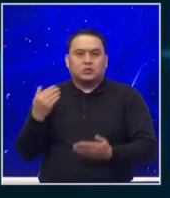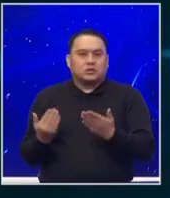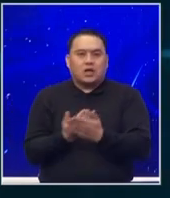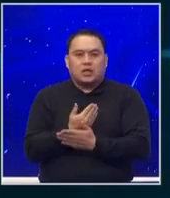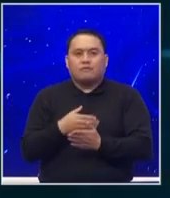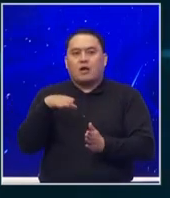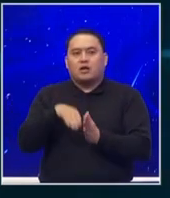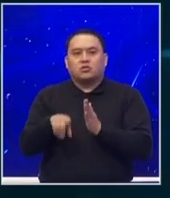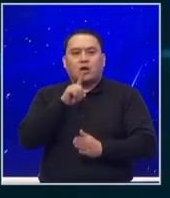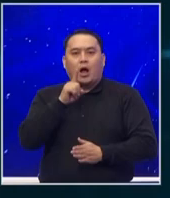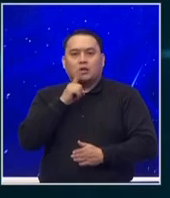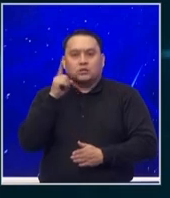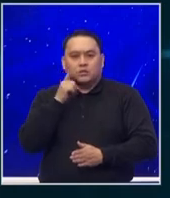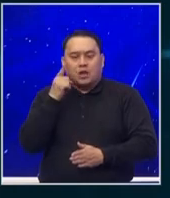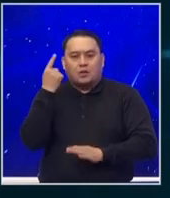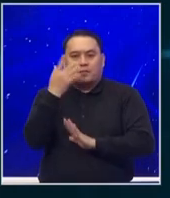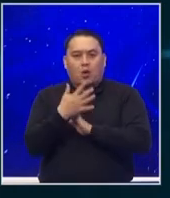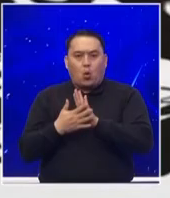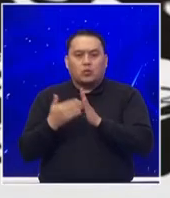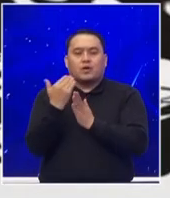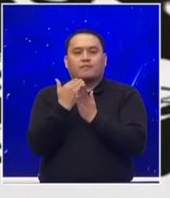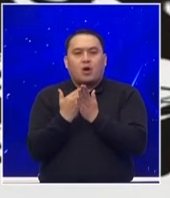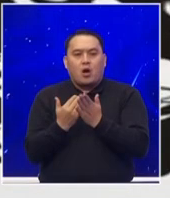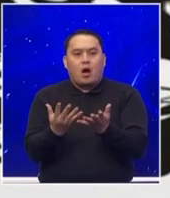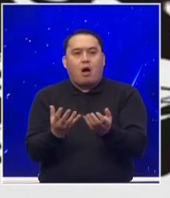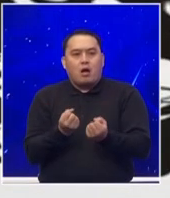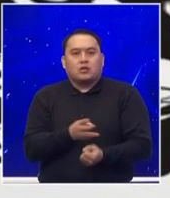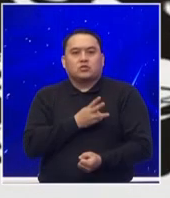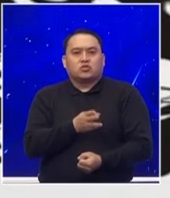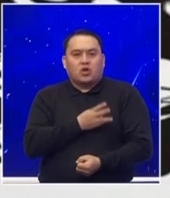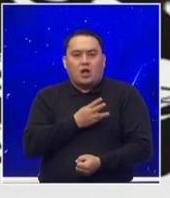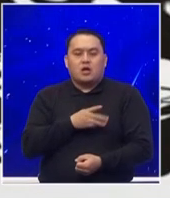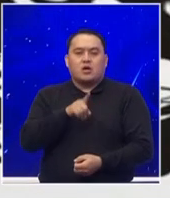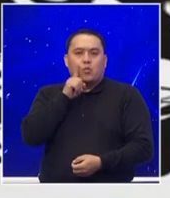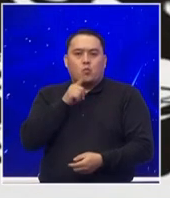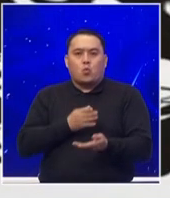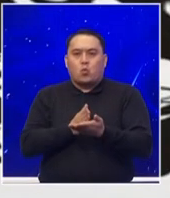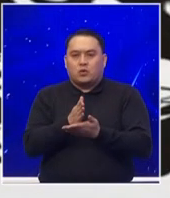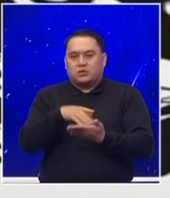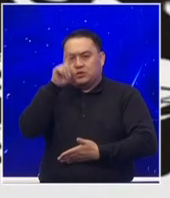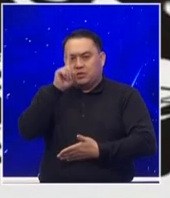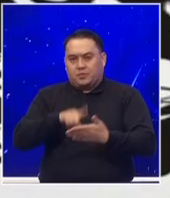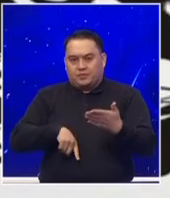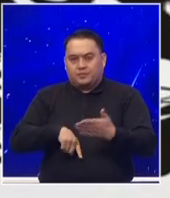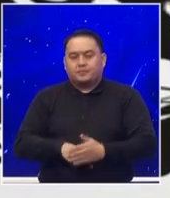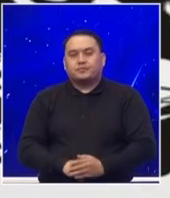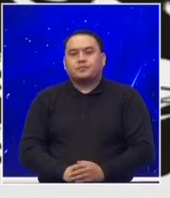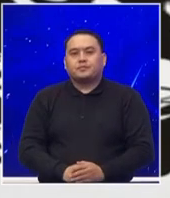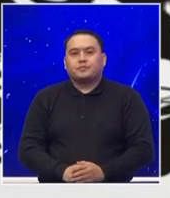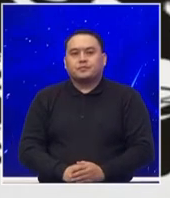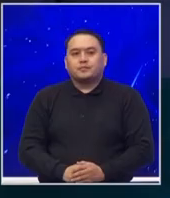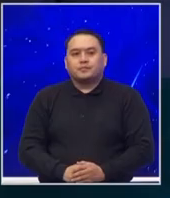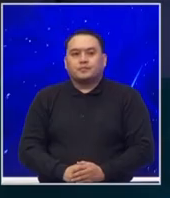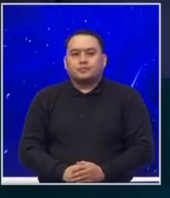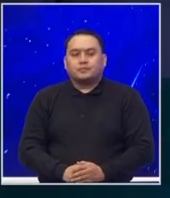салыпты. Жастар тағылым алса дейді, дарынды білімді жастардың ел мүддесіне жұмыс істейтініне сенімді.